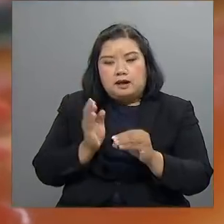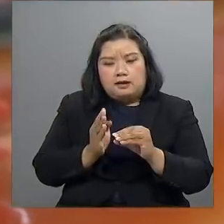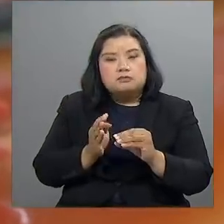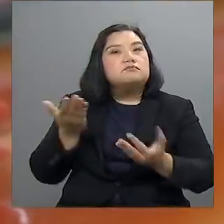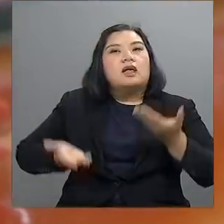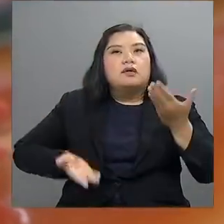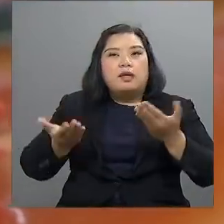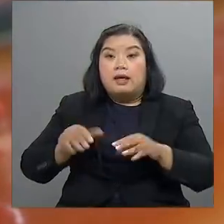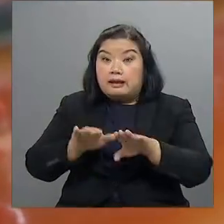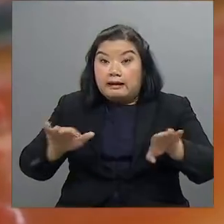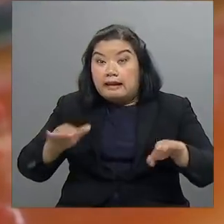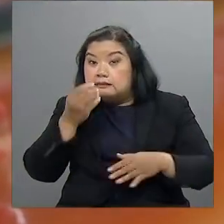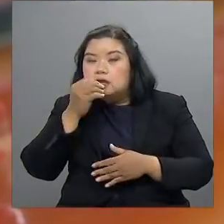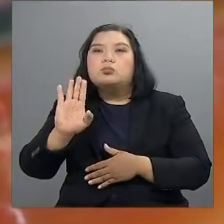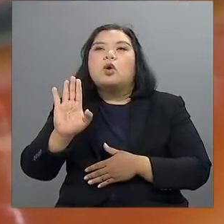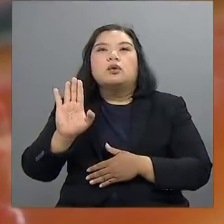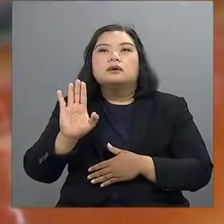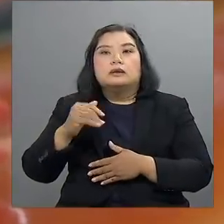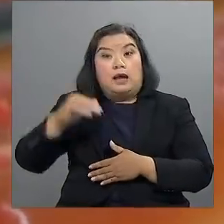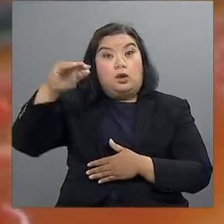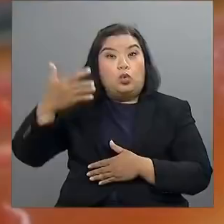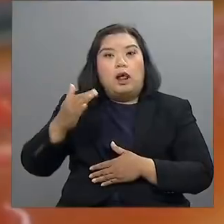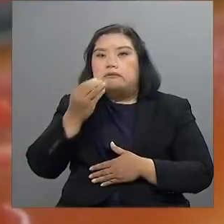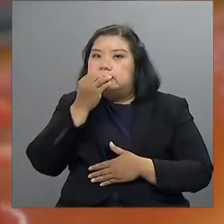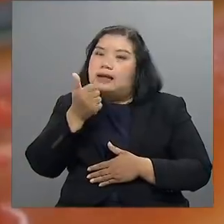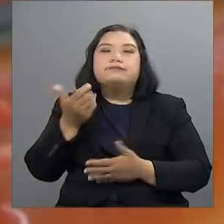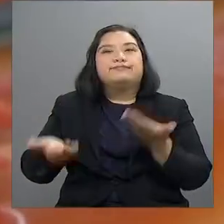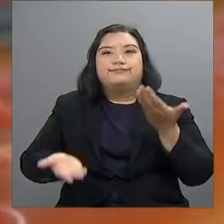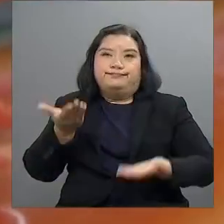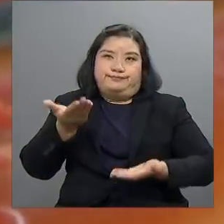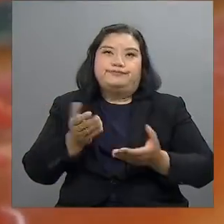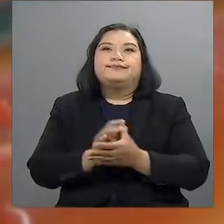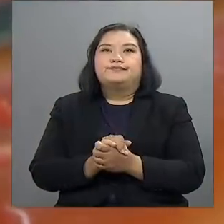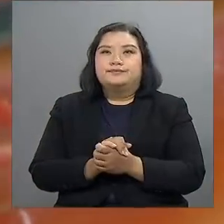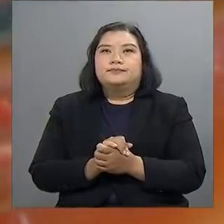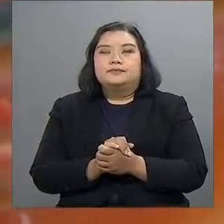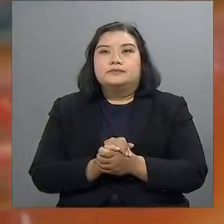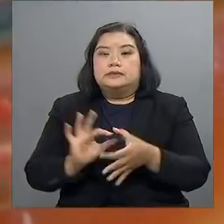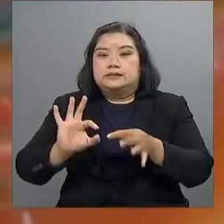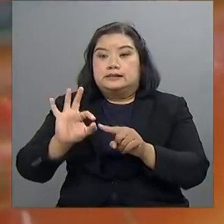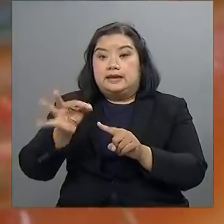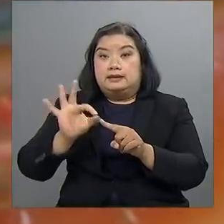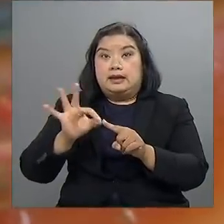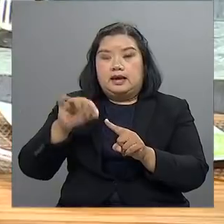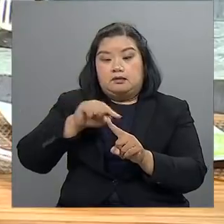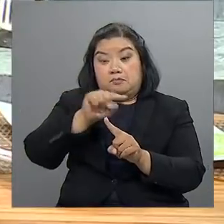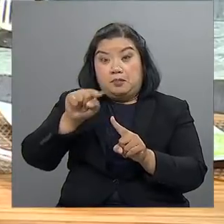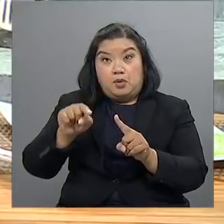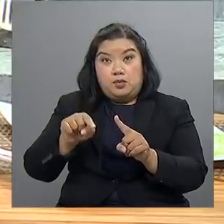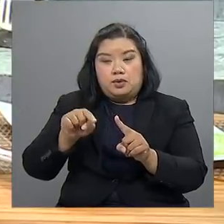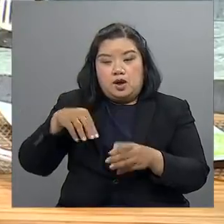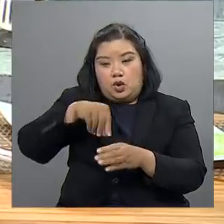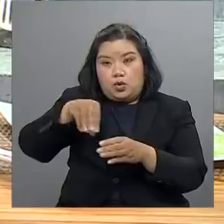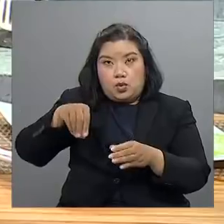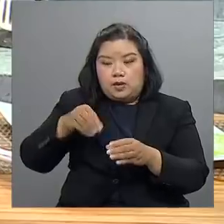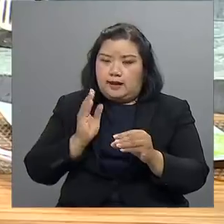น้อยแล้วก็อันนี้ค่ะทีเด็ดเลยค่ะใบมะกรูดค่ะไล่ลมนะคะน้ำมันหอมเหยหั่นฝอยๆนะคะส่วน